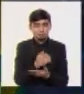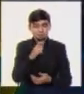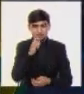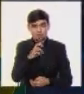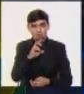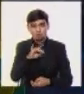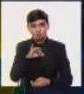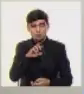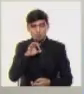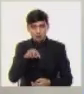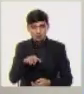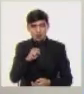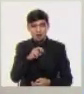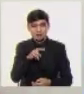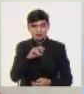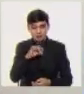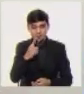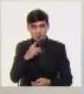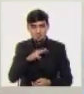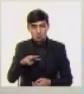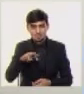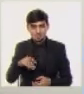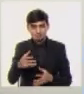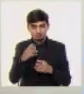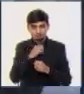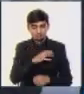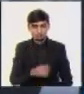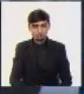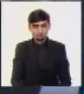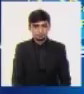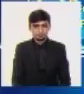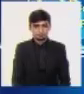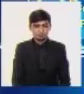Нұрбол Әлдібаев 1 миллион теңгені қанжығасына байлады.